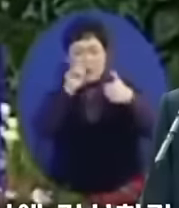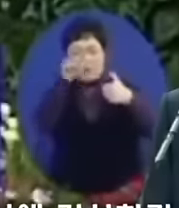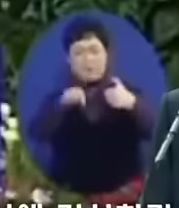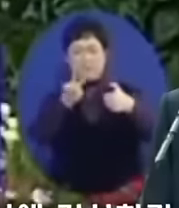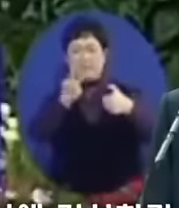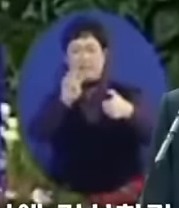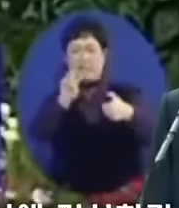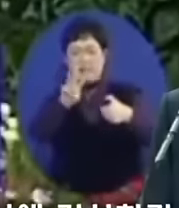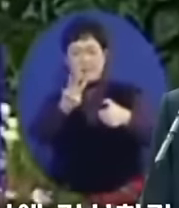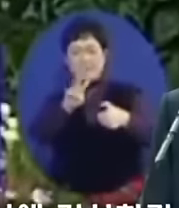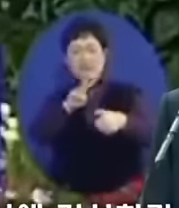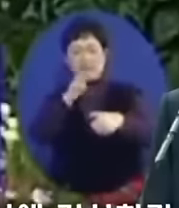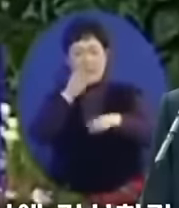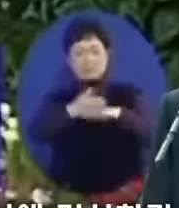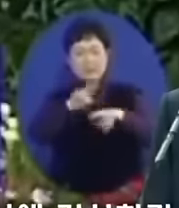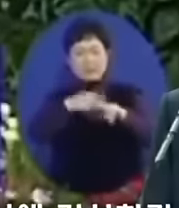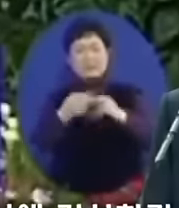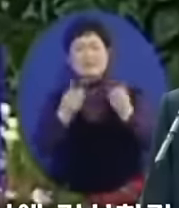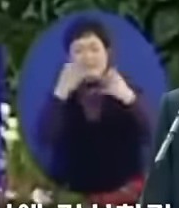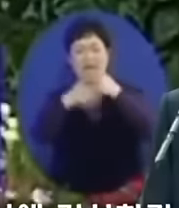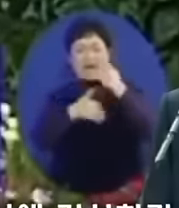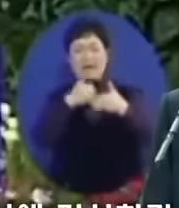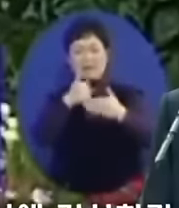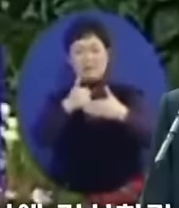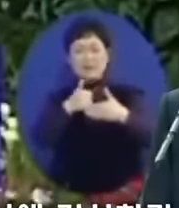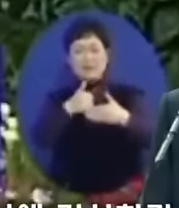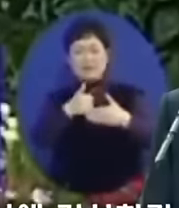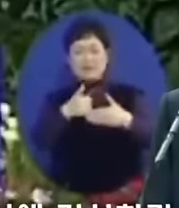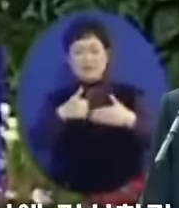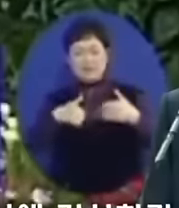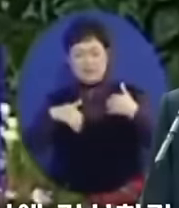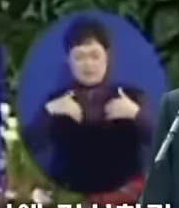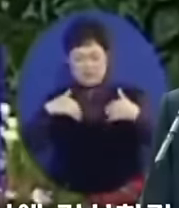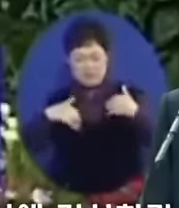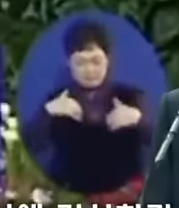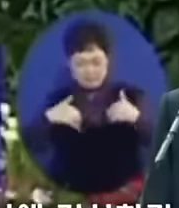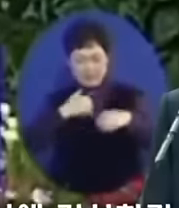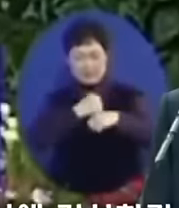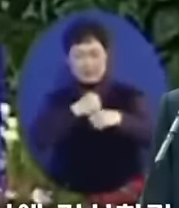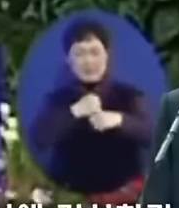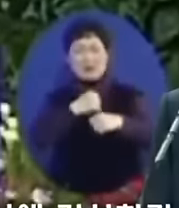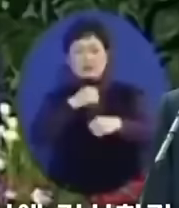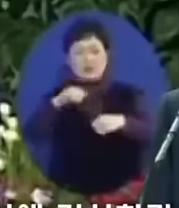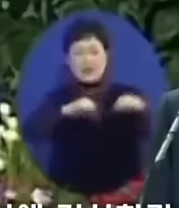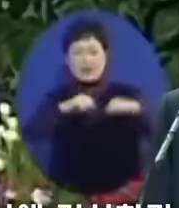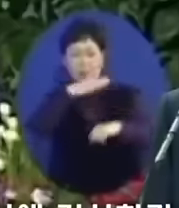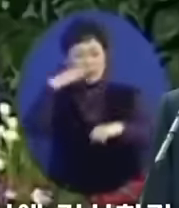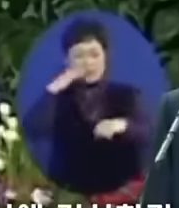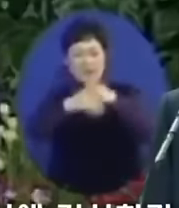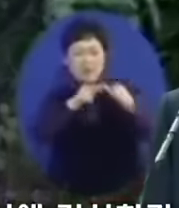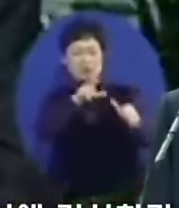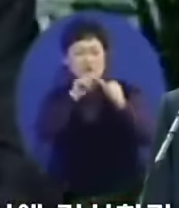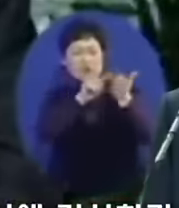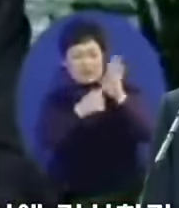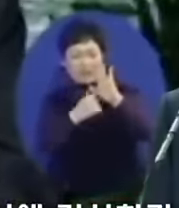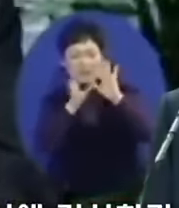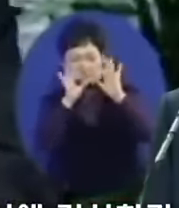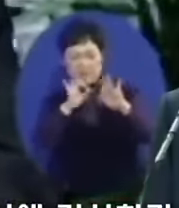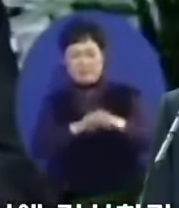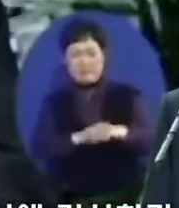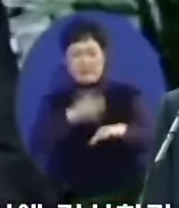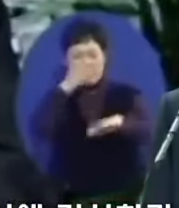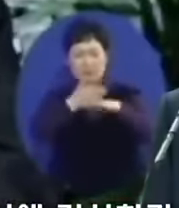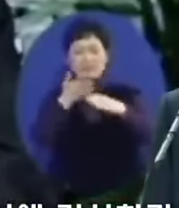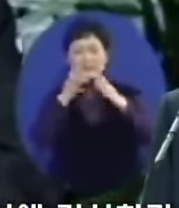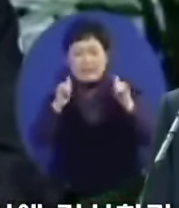나를 영화롭게 하나니 그의 행위를 옳게 하는 자에게 내가 하나님의 구원을 보이려고 하는 것입니다. 감사하는 사람이 행위를 옳게